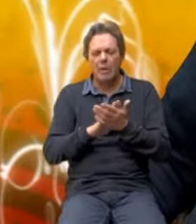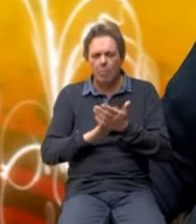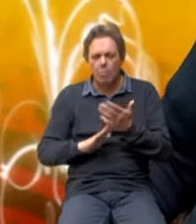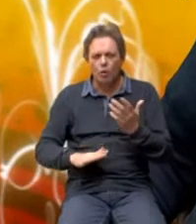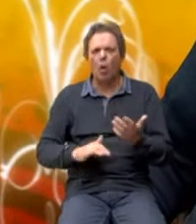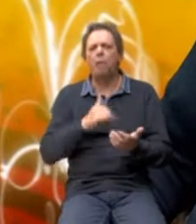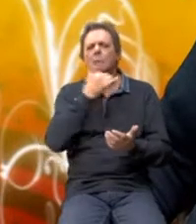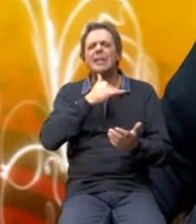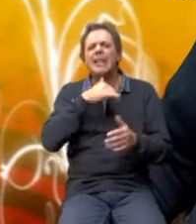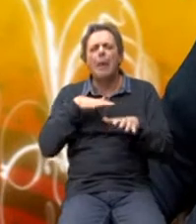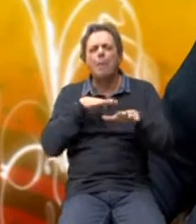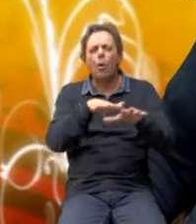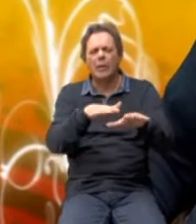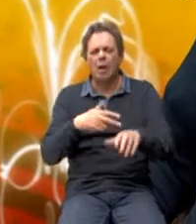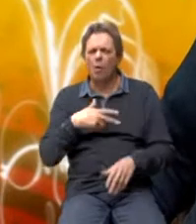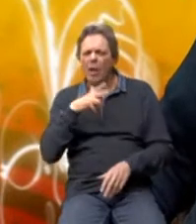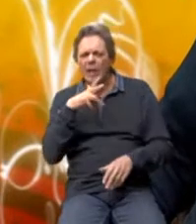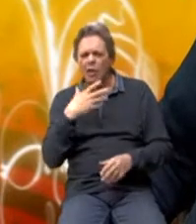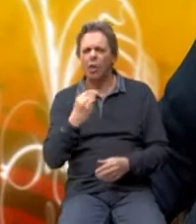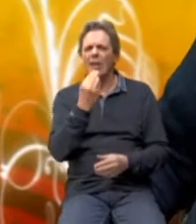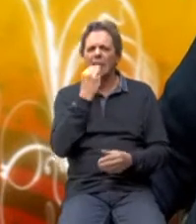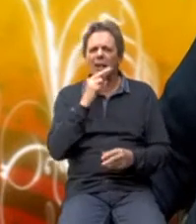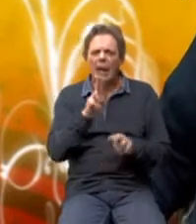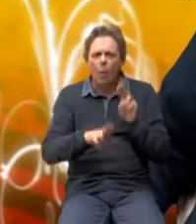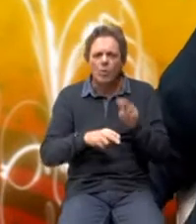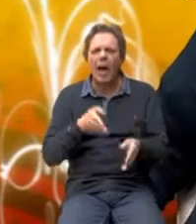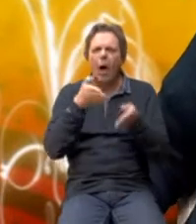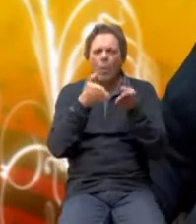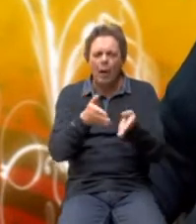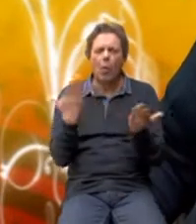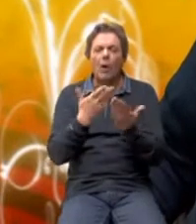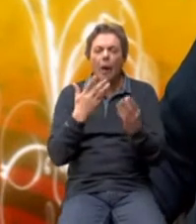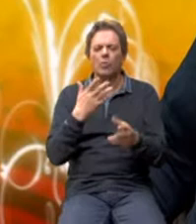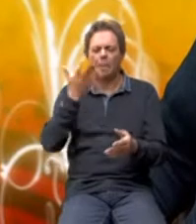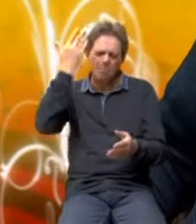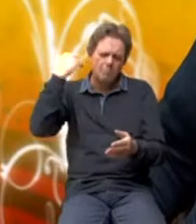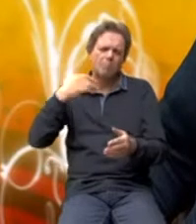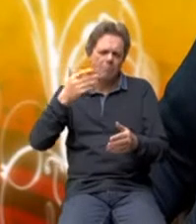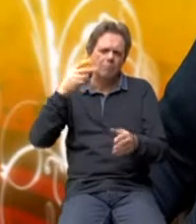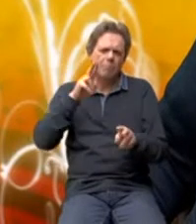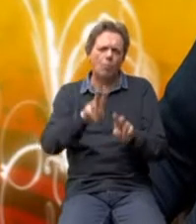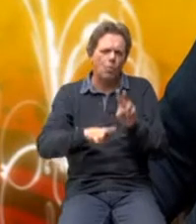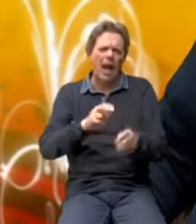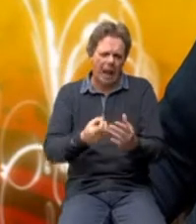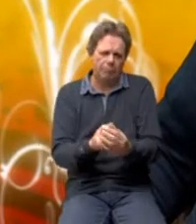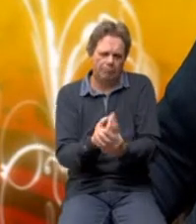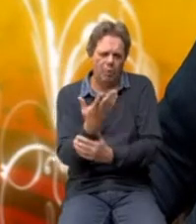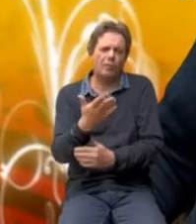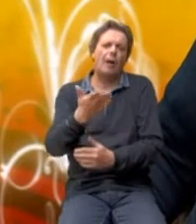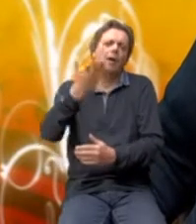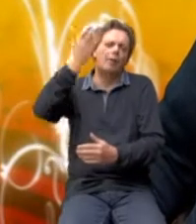je inzistirao da se hrana uzgaja onako kako se uzgajala prije stotinu godina bez